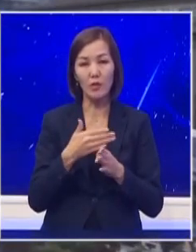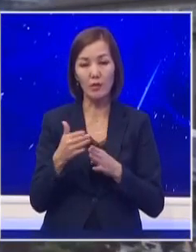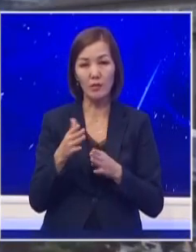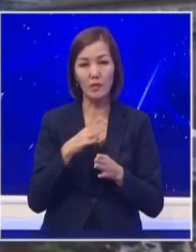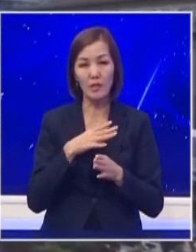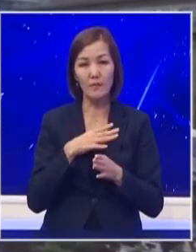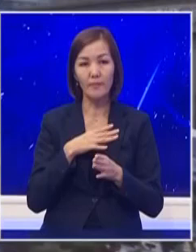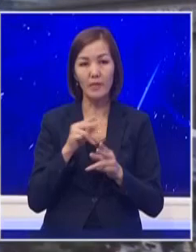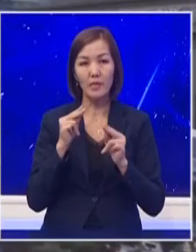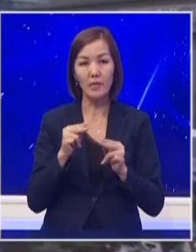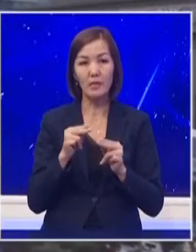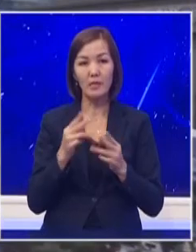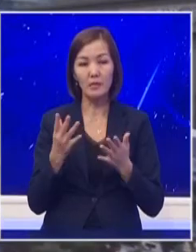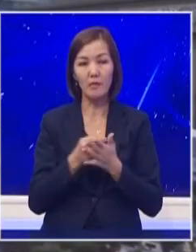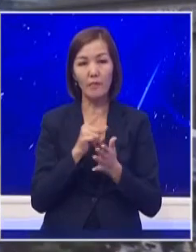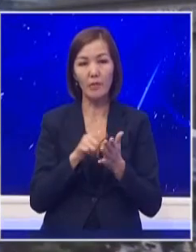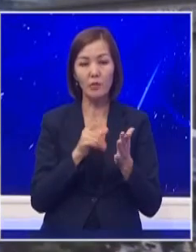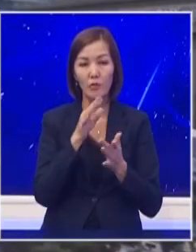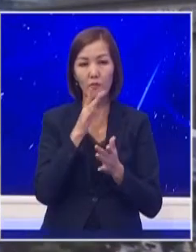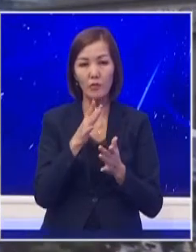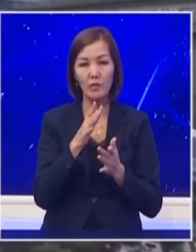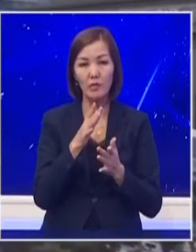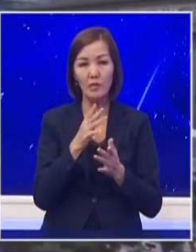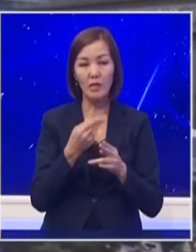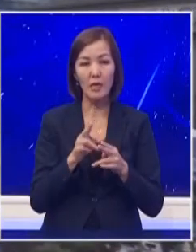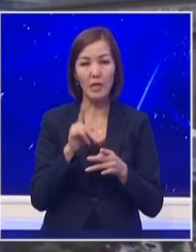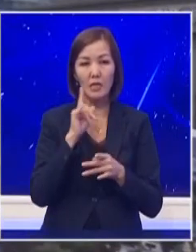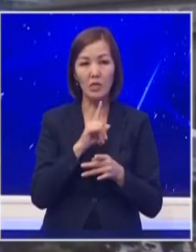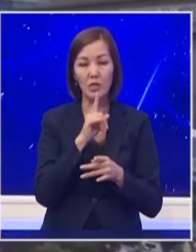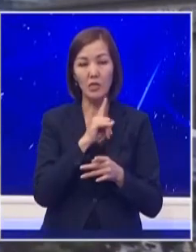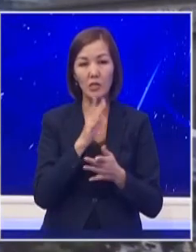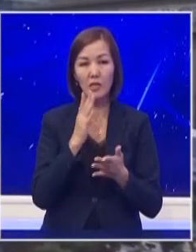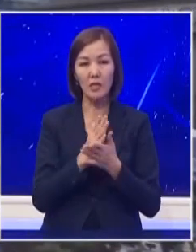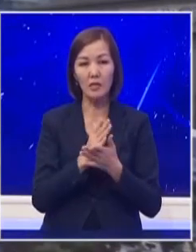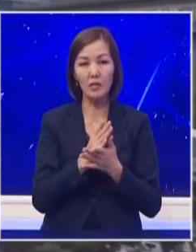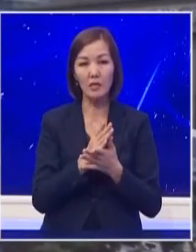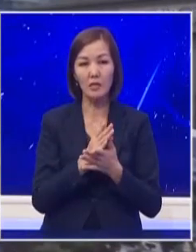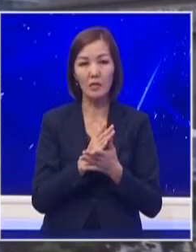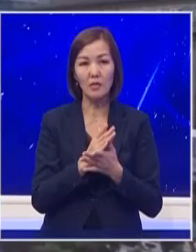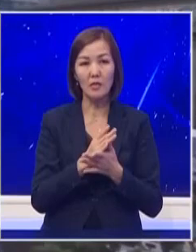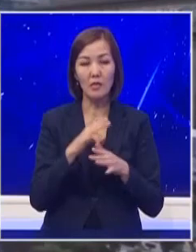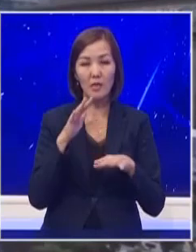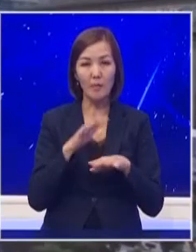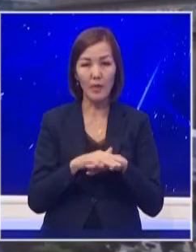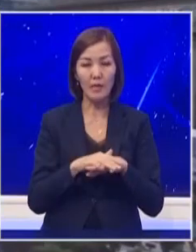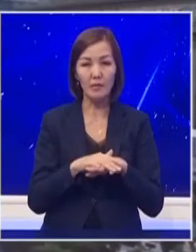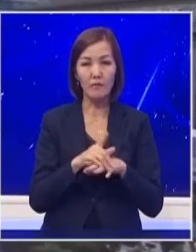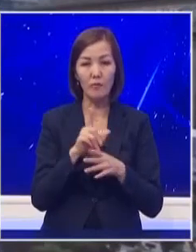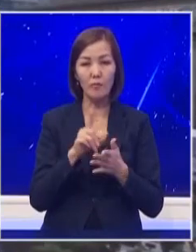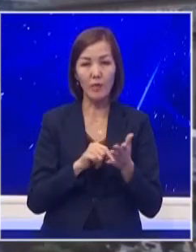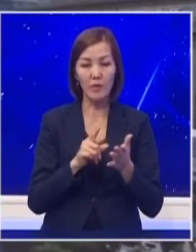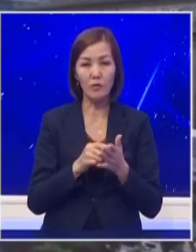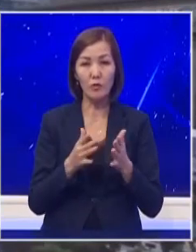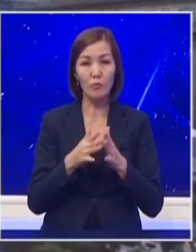и естественно при достижении пенсионного возраста Эта женщина будет иметь право и на базовую пенсию и на солидарную